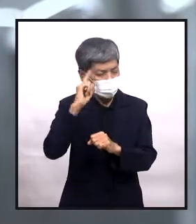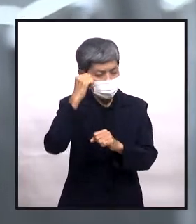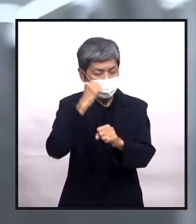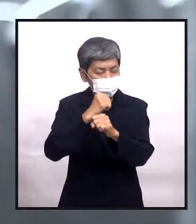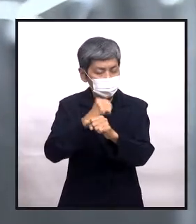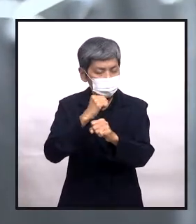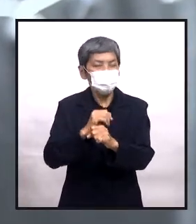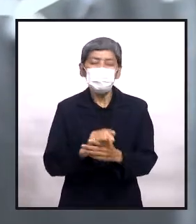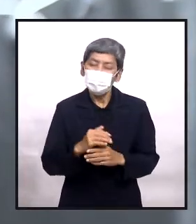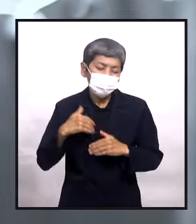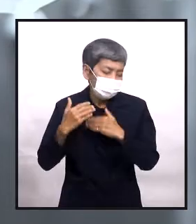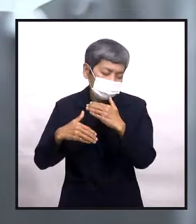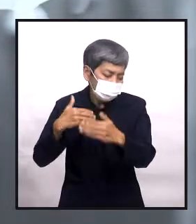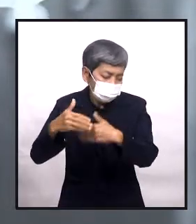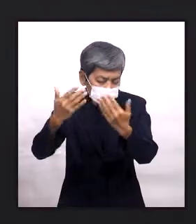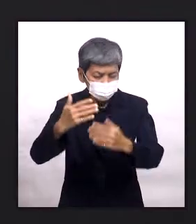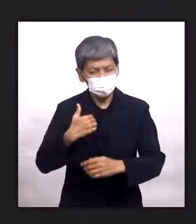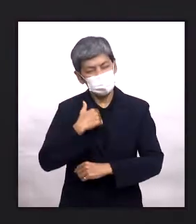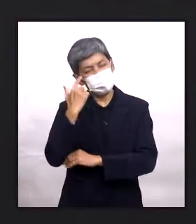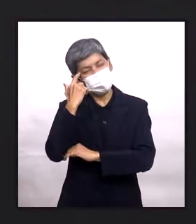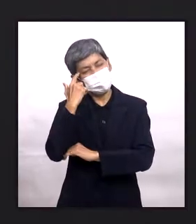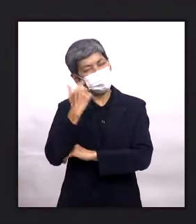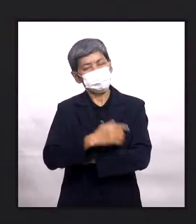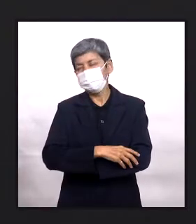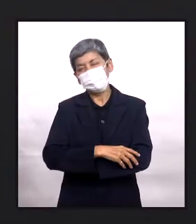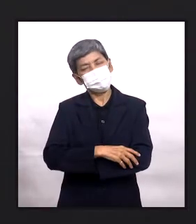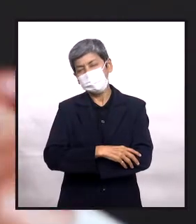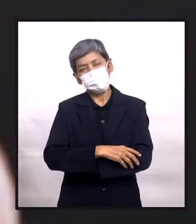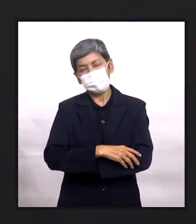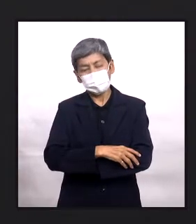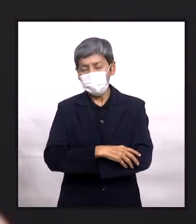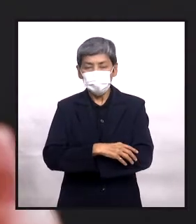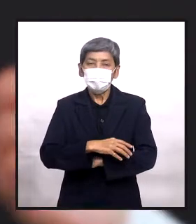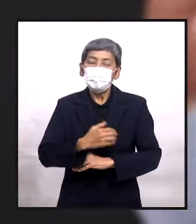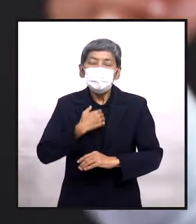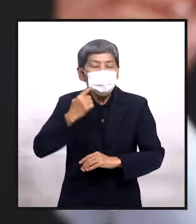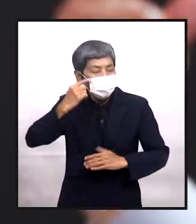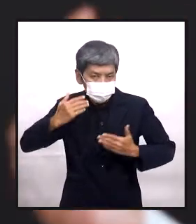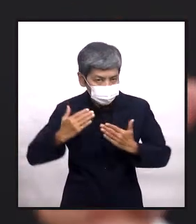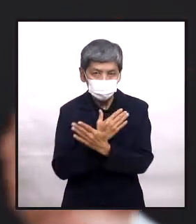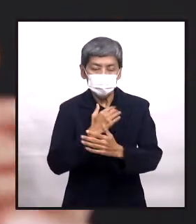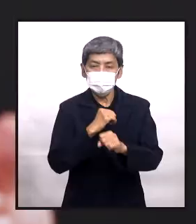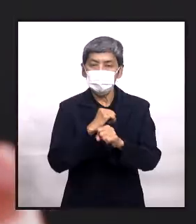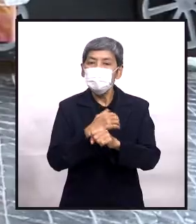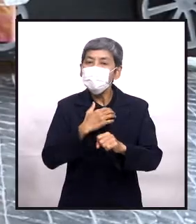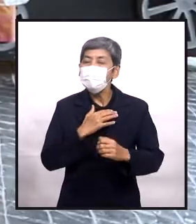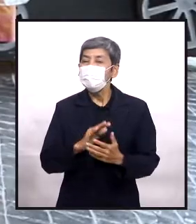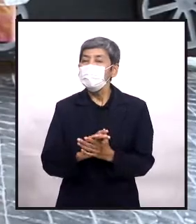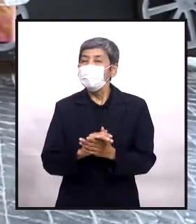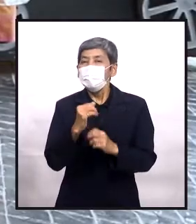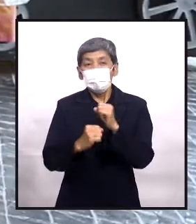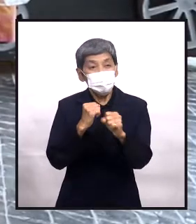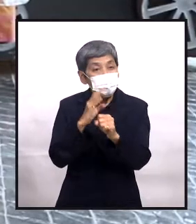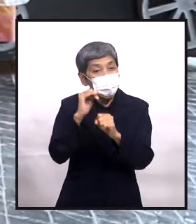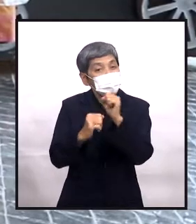ใหม่มันจะหนึ่งนี้ไปจนวันตายเหรอก็อาจจะไม่ใช ่ พอมันอาจจะไม่ใช่ปุ๊บมันก็เลยมาเทียบว่าแล้วอีก